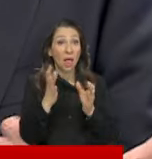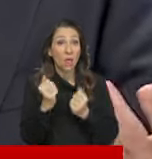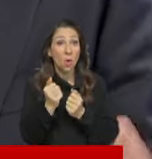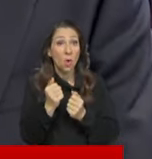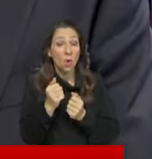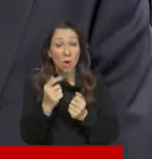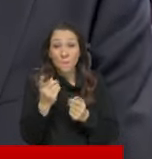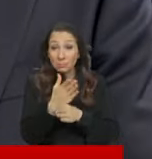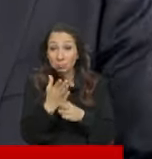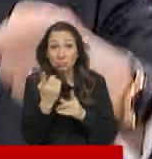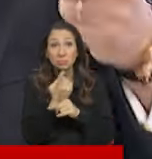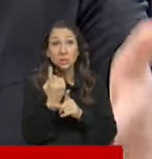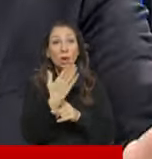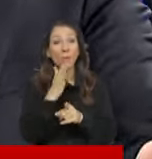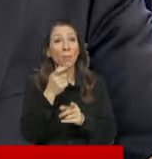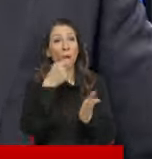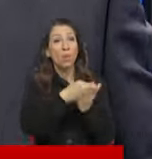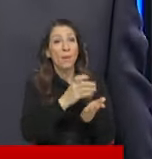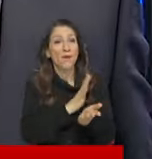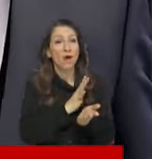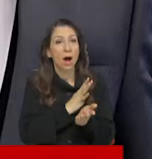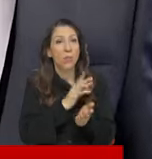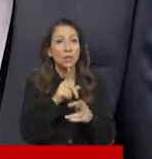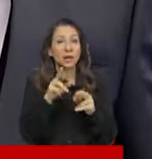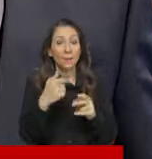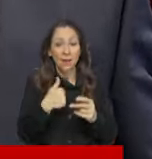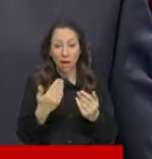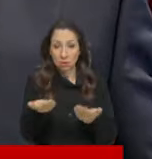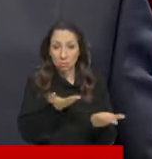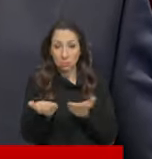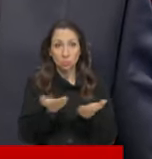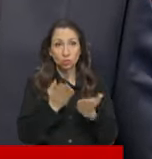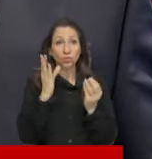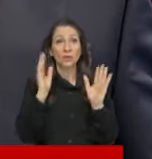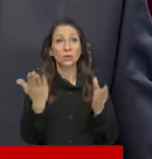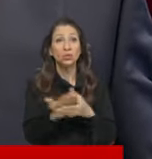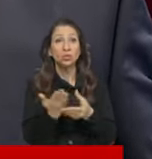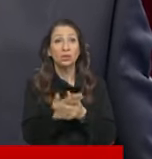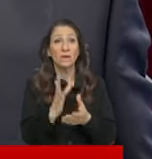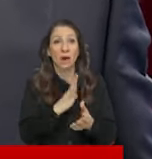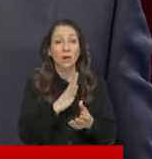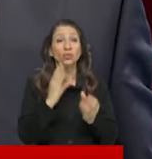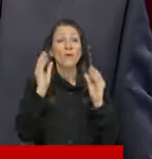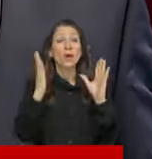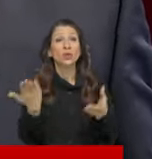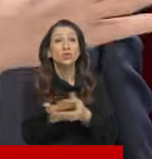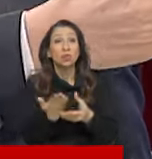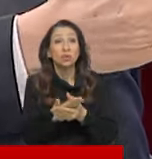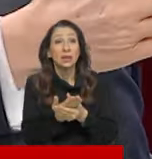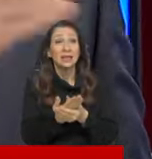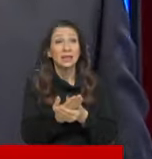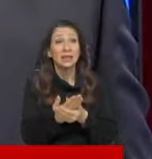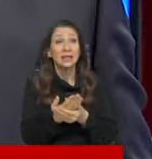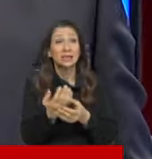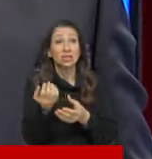ve ortada ürün yoktur ama ödenen paralar var Bunlar gibi şu anda bana gelen onlarca dosya var bakın onlarca dosya